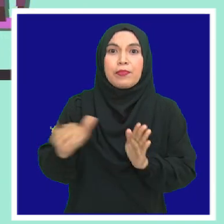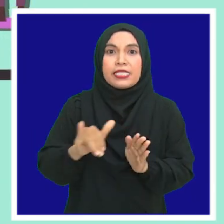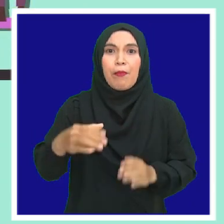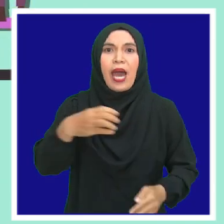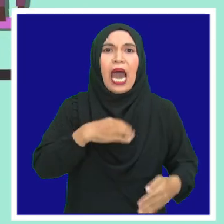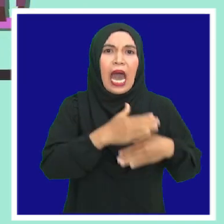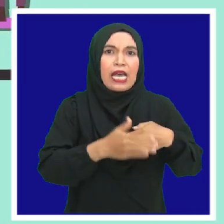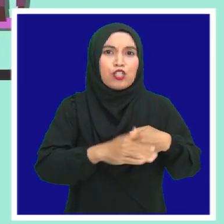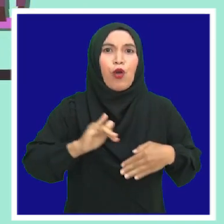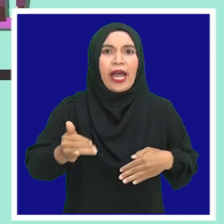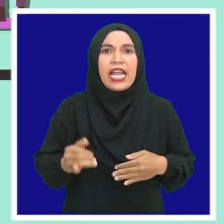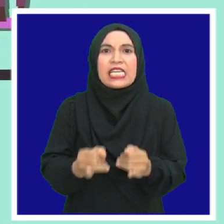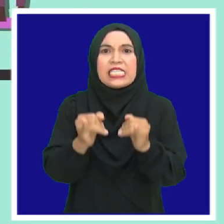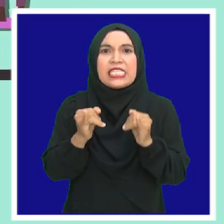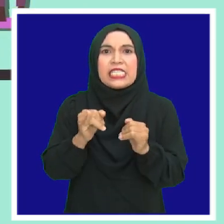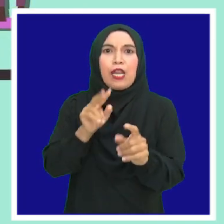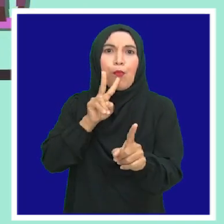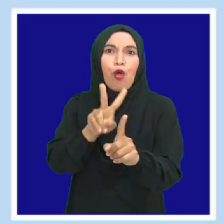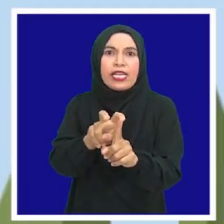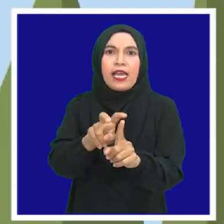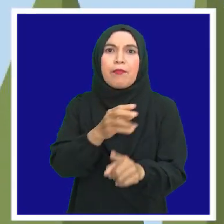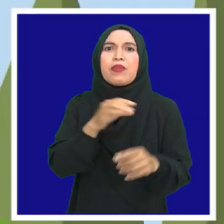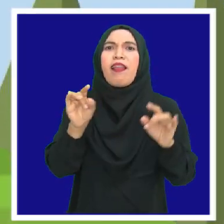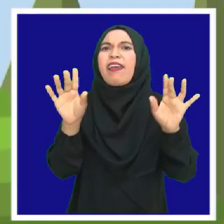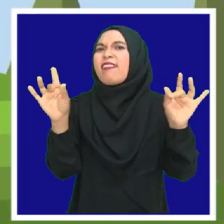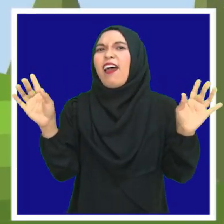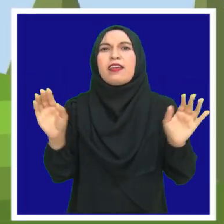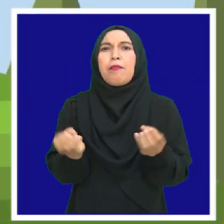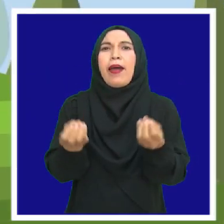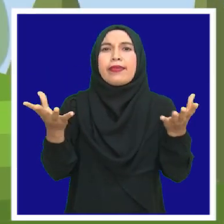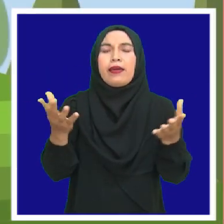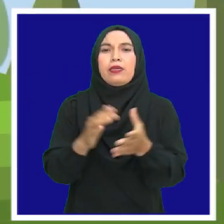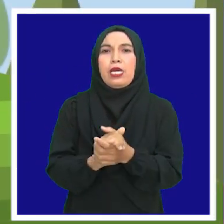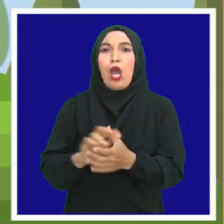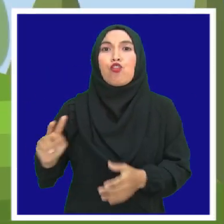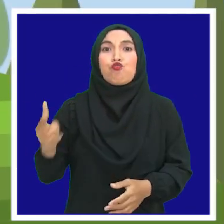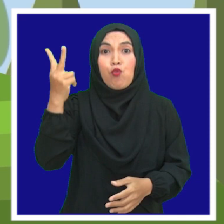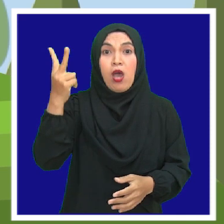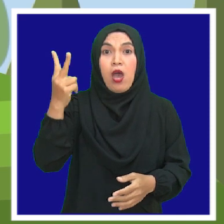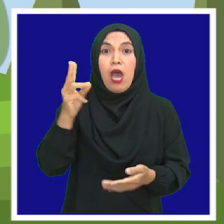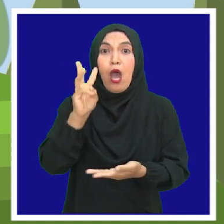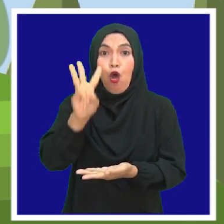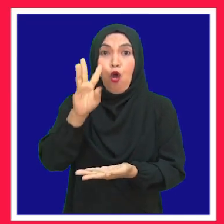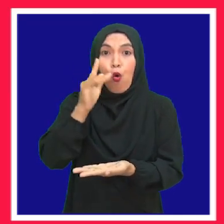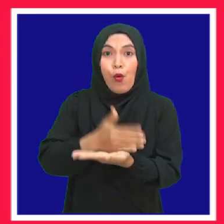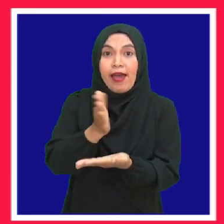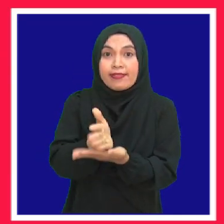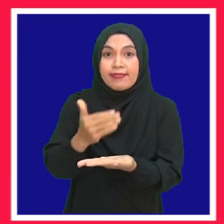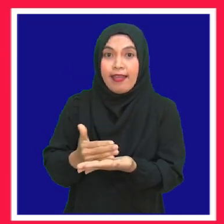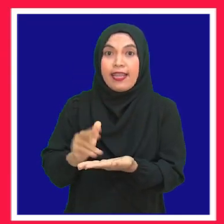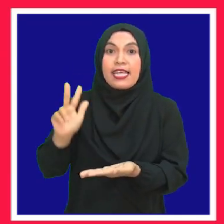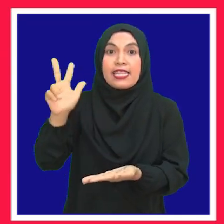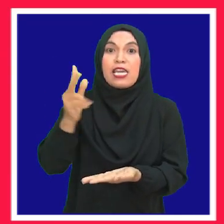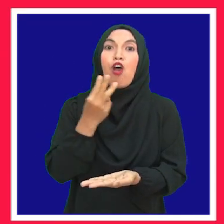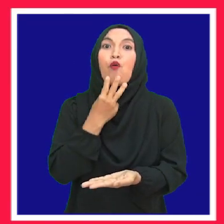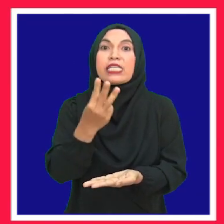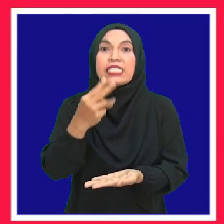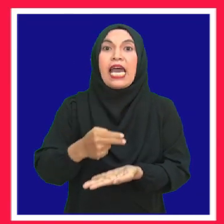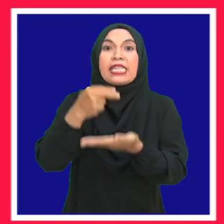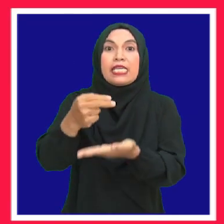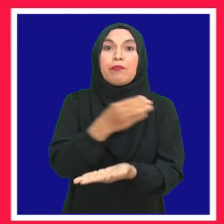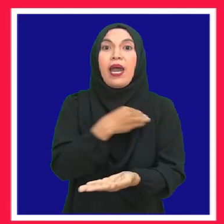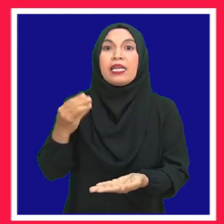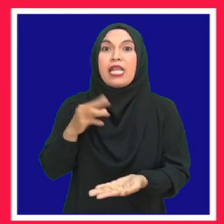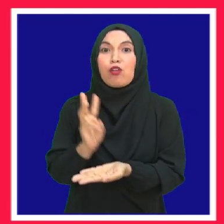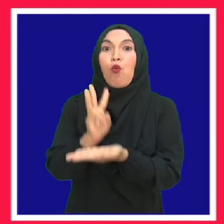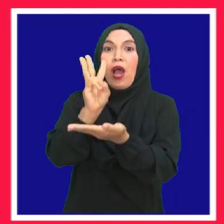hak asuh murangkali, idin poligami, jeung saterusna. Anu kadua nyaeta warisan. Nu katilu